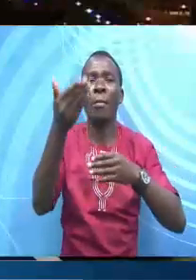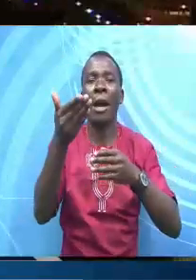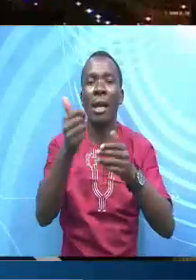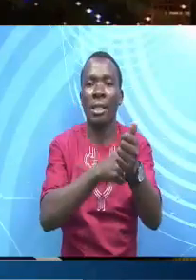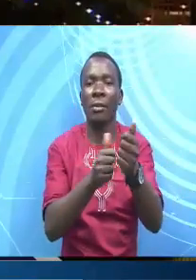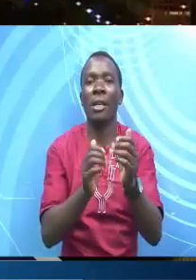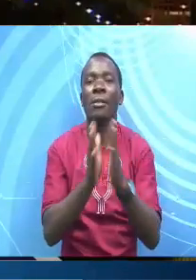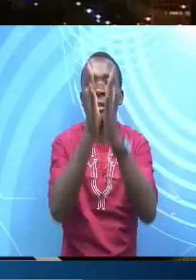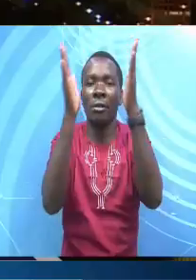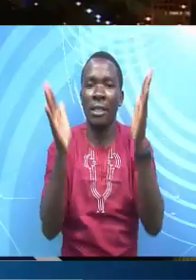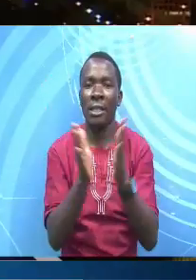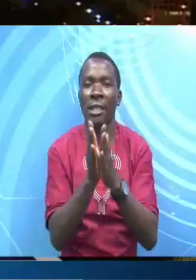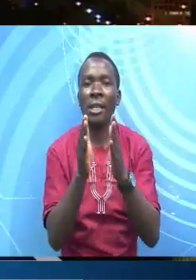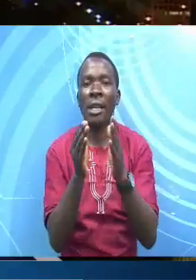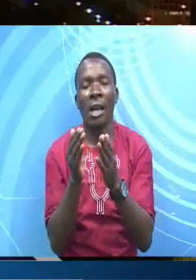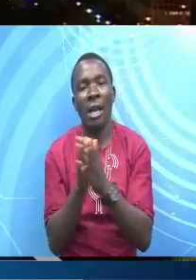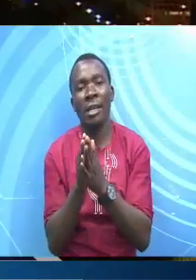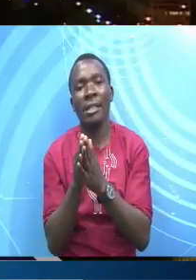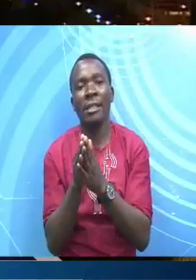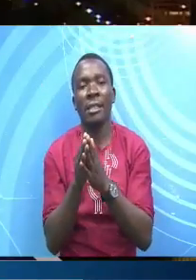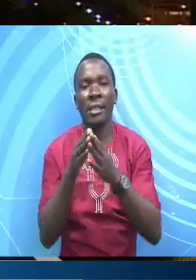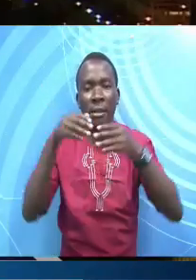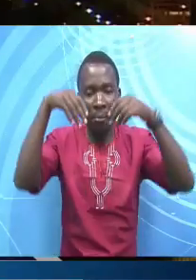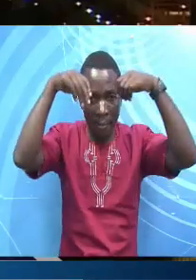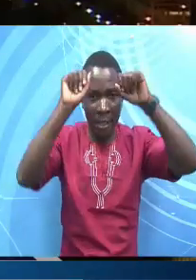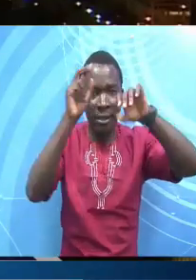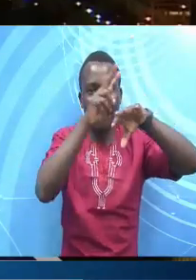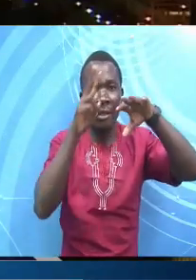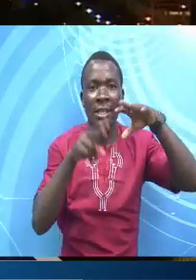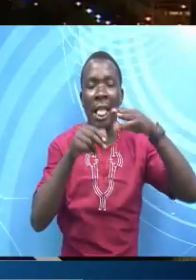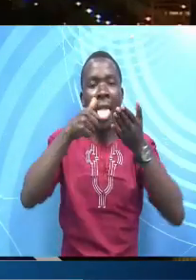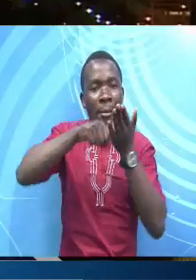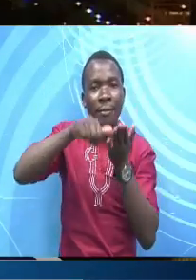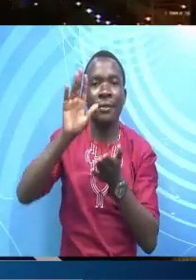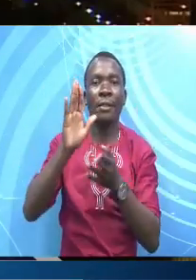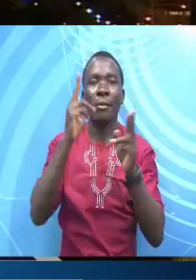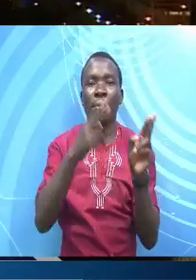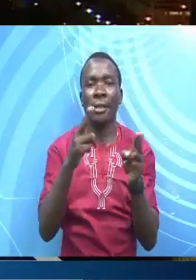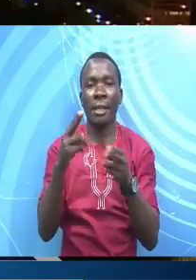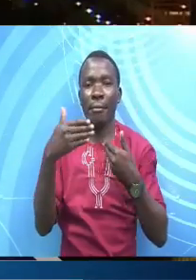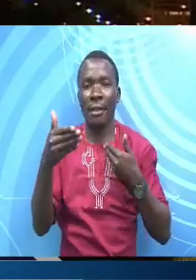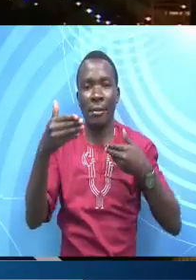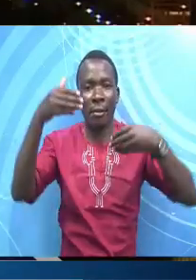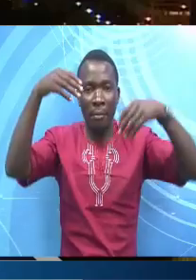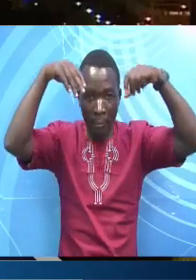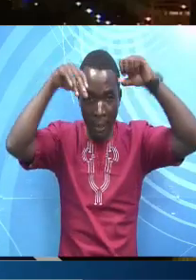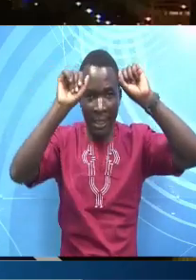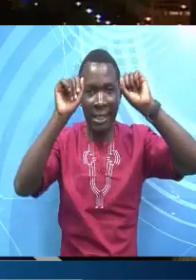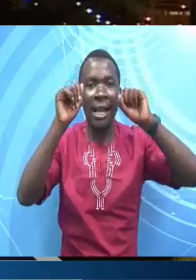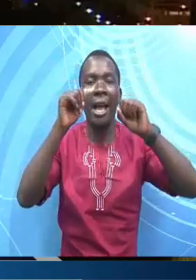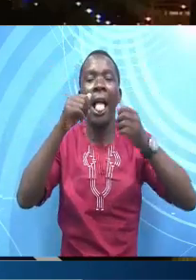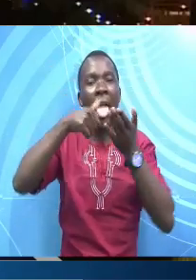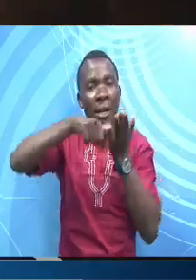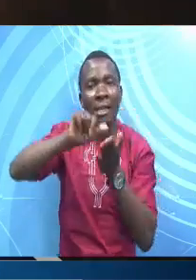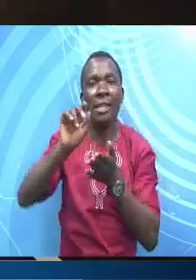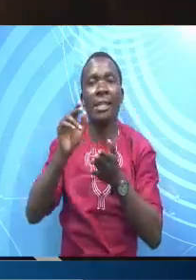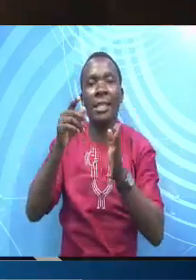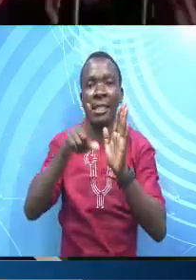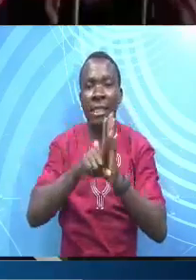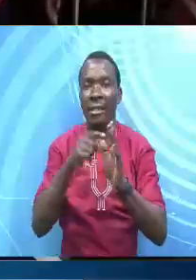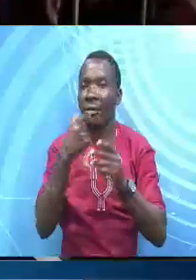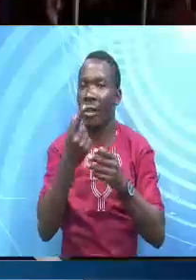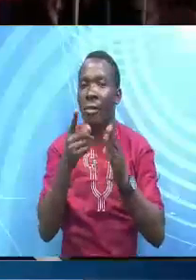Kamala Harris nawe azaba Vice Perezida, nawe nuko azabanza arahire ubusanzwe ba mbere gato yuko Perezida arahira. Itegeko rivuga ko ari tariki 20 z'ukwezi